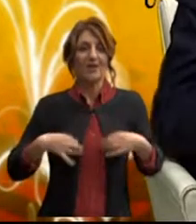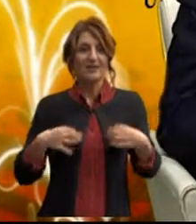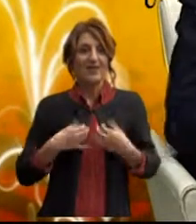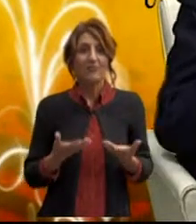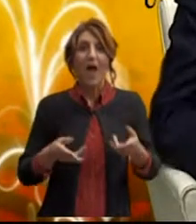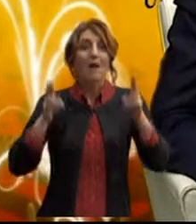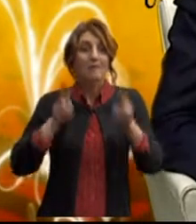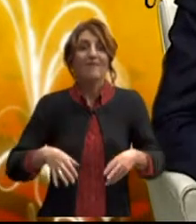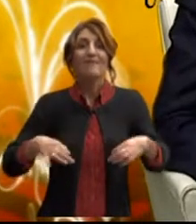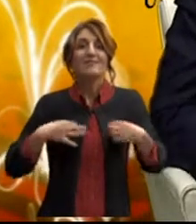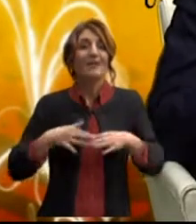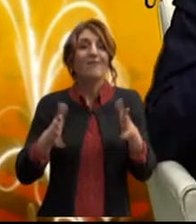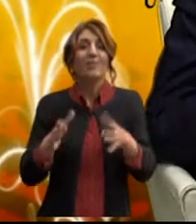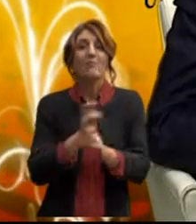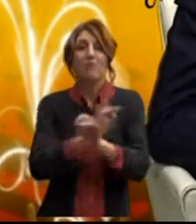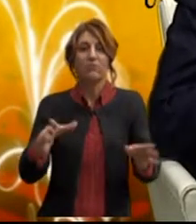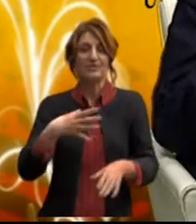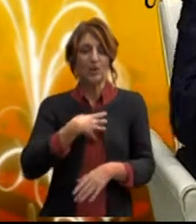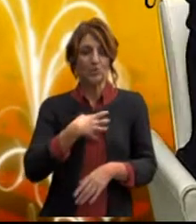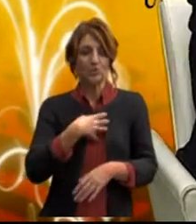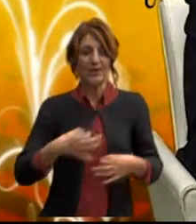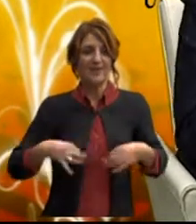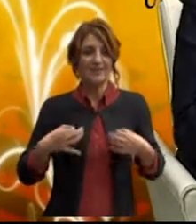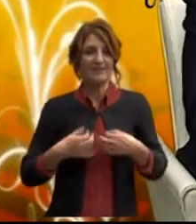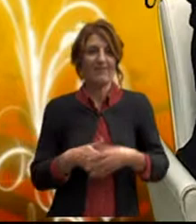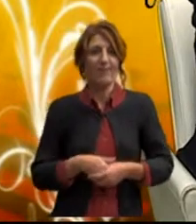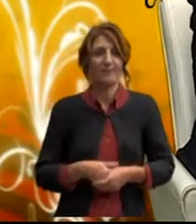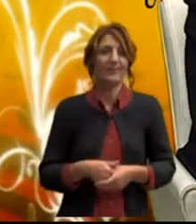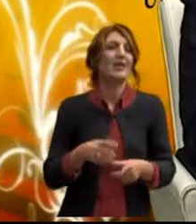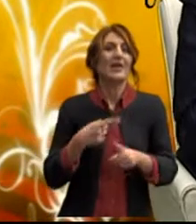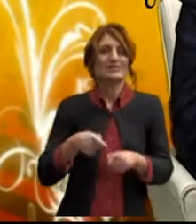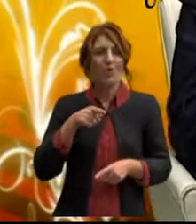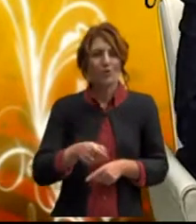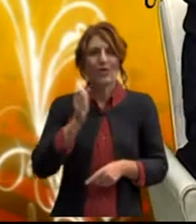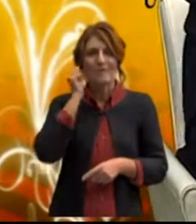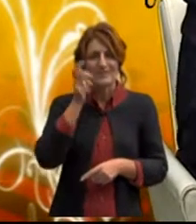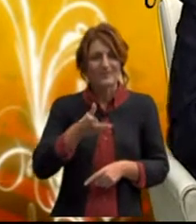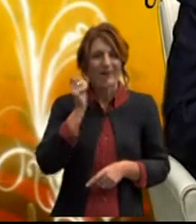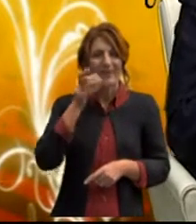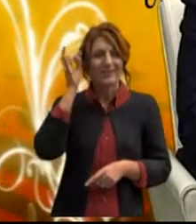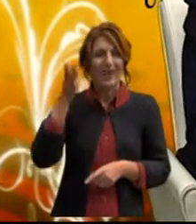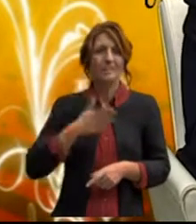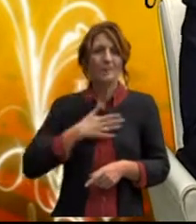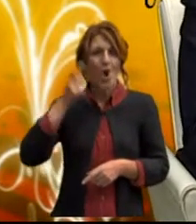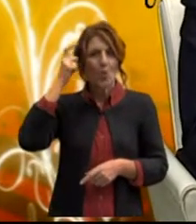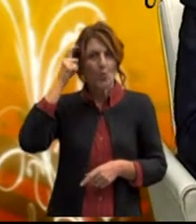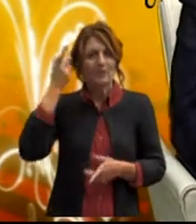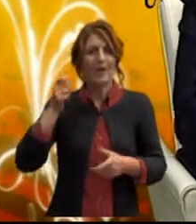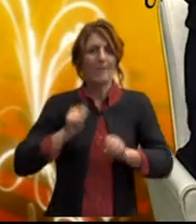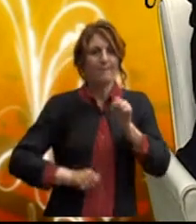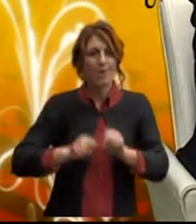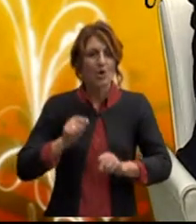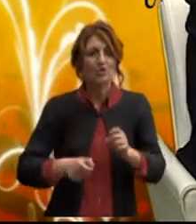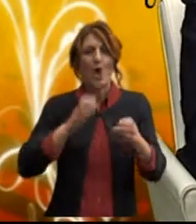je. Jer zdravlje je nedjeljivo. Tako I zato je. Je iznimno važno da u svakidašnjoj našoj kulturi ponašanja, dakle, u svakodnevnoj